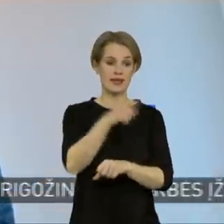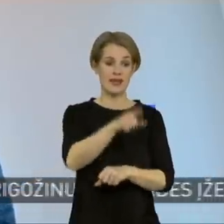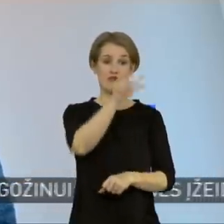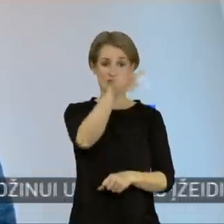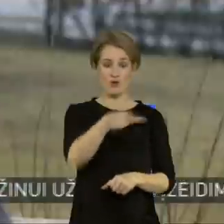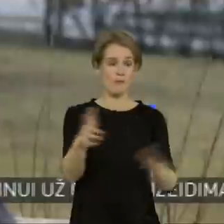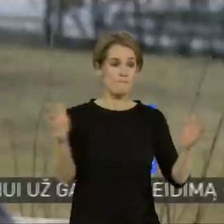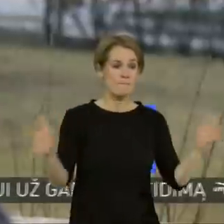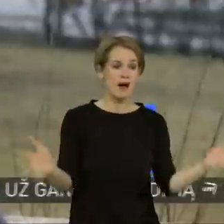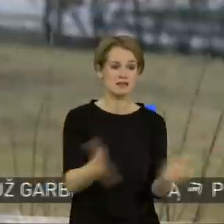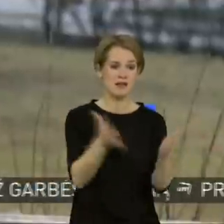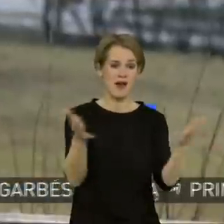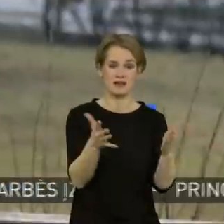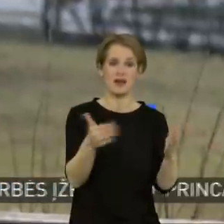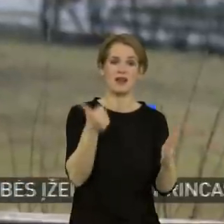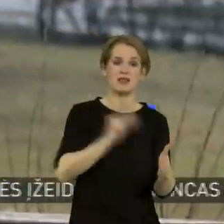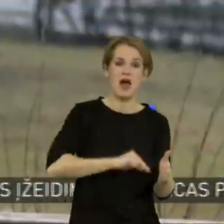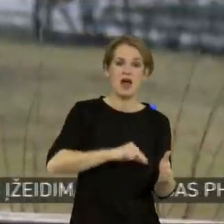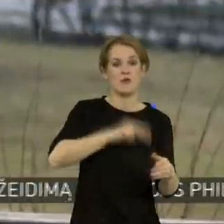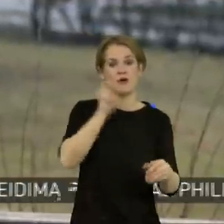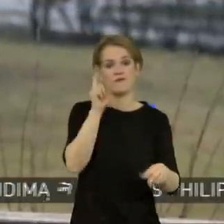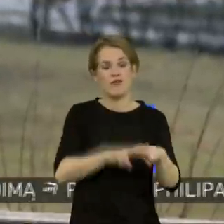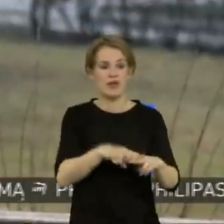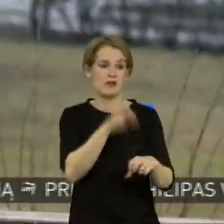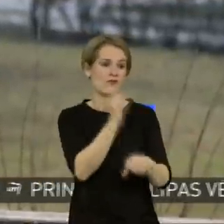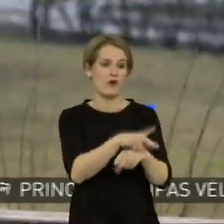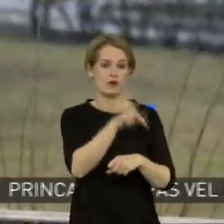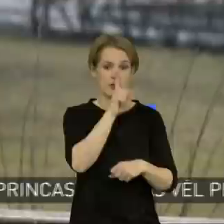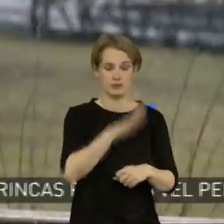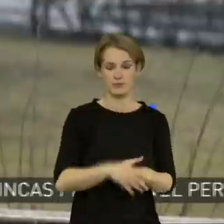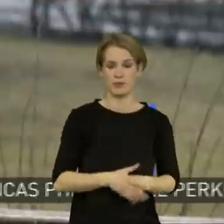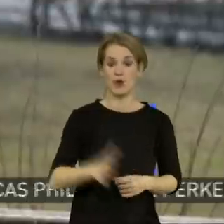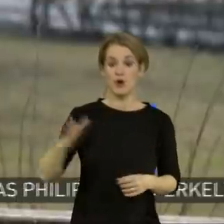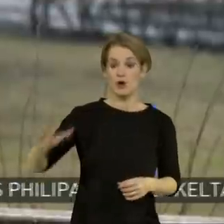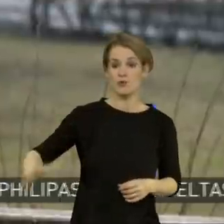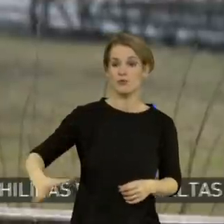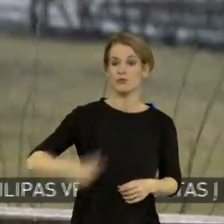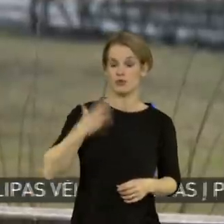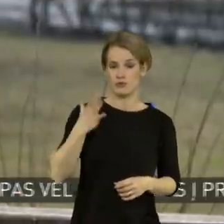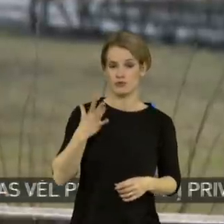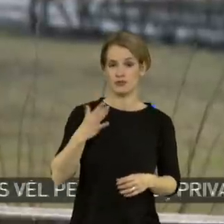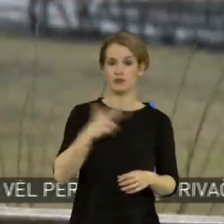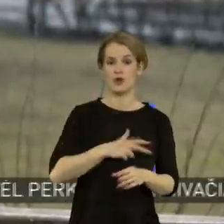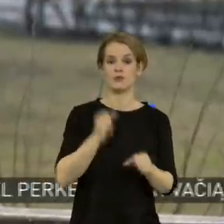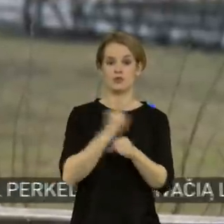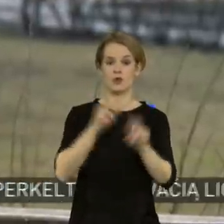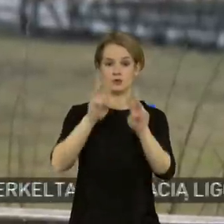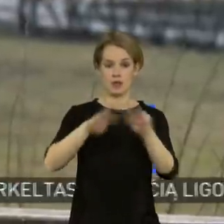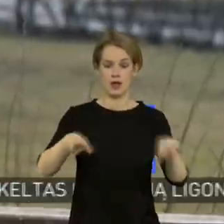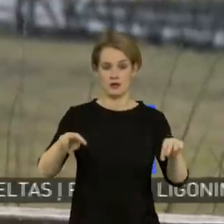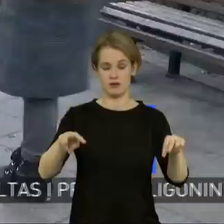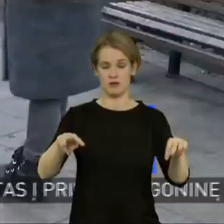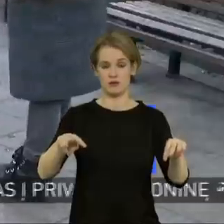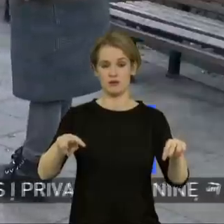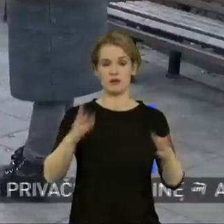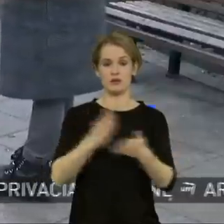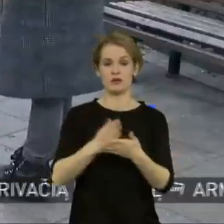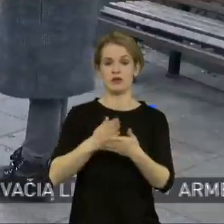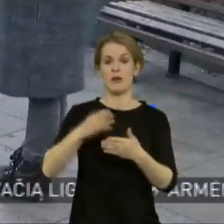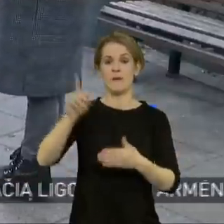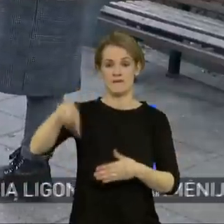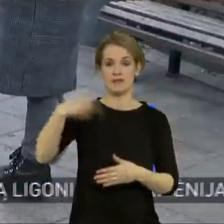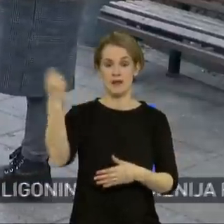iš darbo vietos. Nu, jau pensija. Buvusi socialinės apsaugos ir darbo viceministrė, dabar verslo atstovė Eglė Radišauskienė